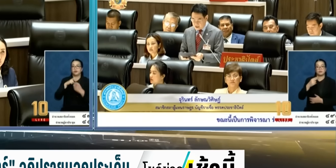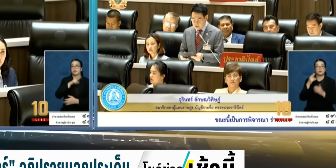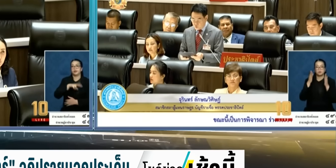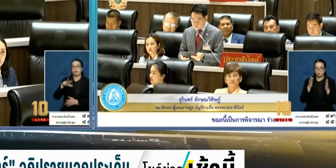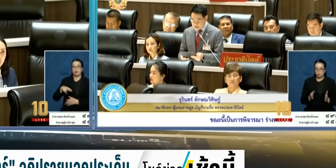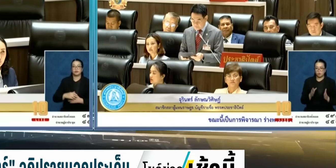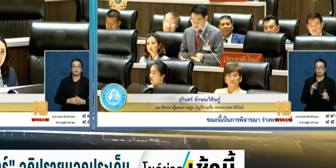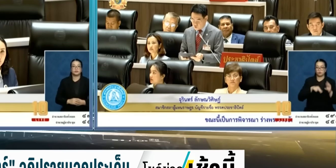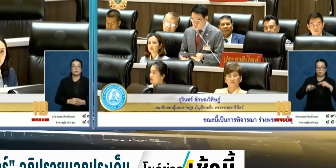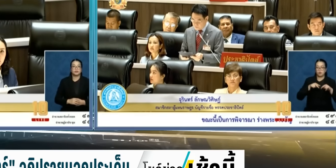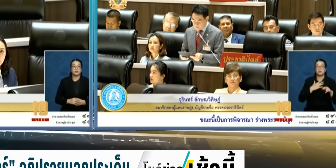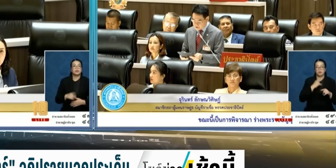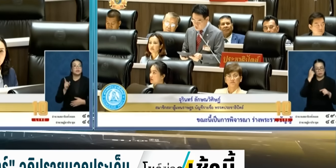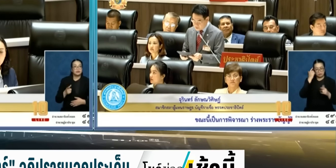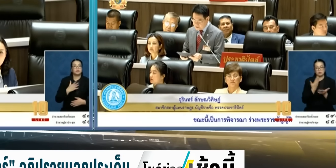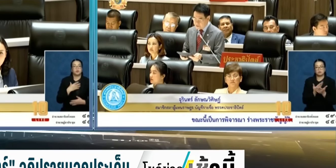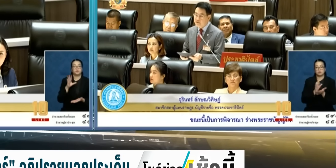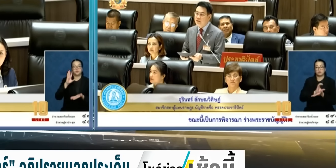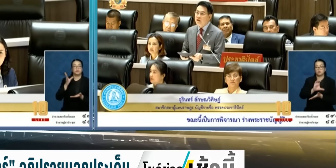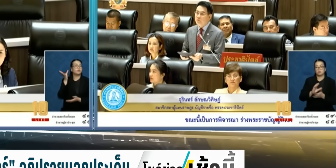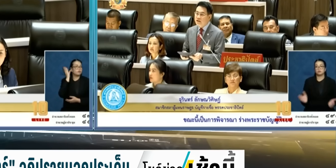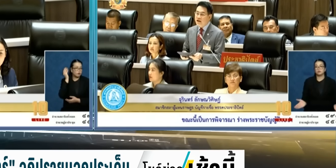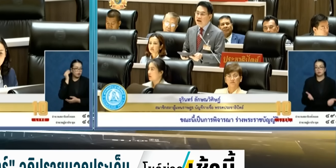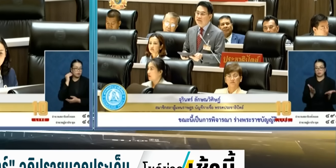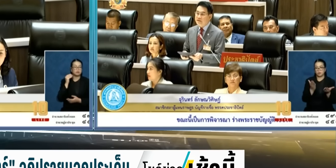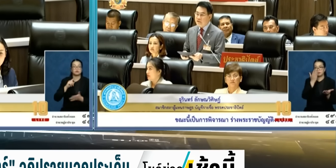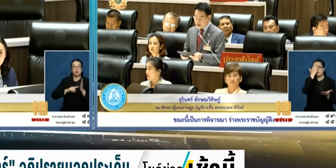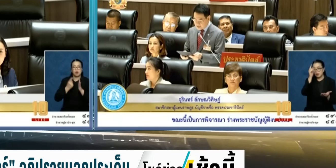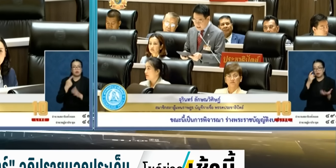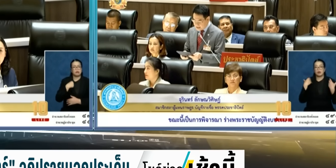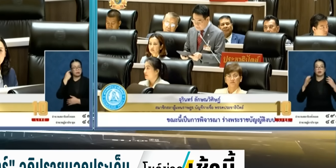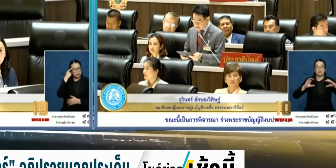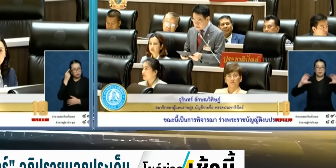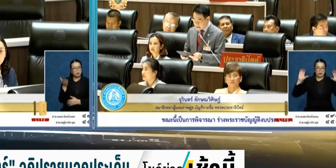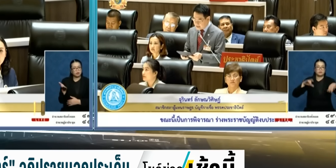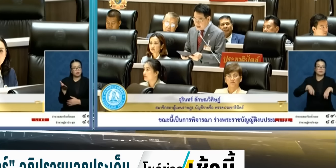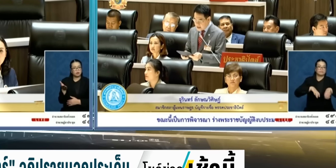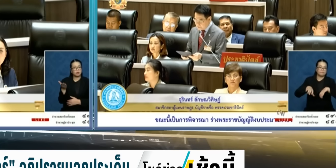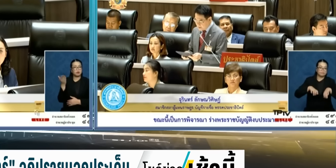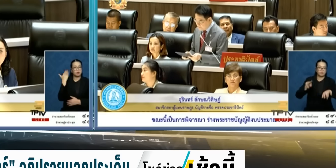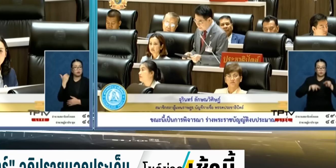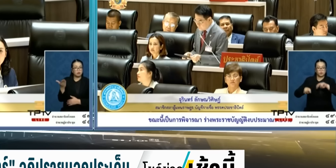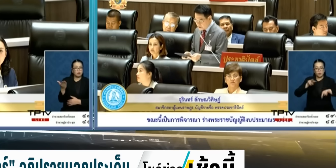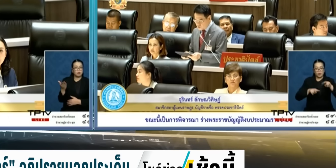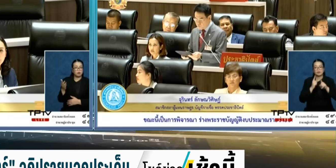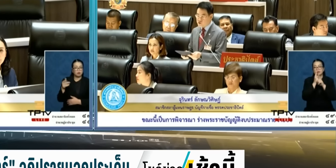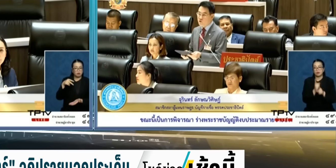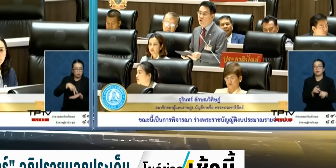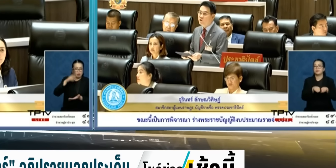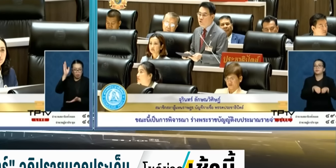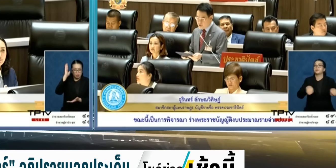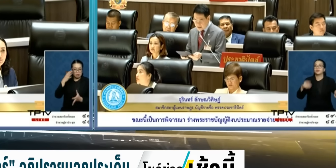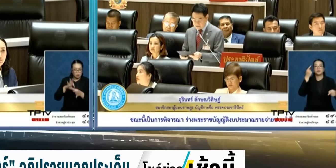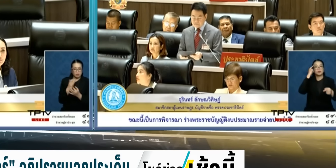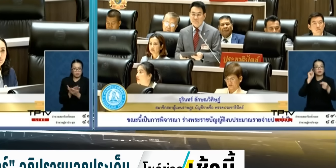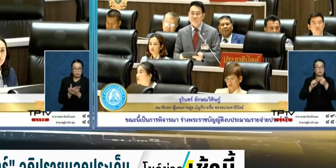โดยตลอดแถมยังเป็นเรื่องนอกประเด็นสไตล์เก่าๆเดิมๆซึ่งส่วนตัวก็ไม่เห็นด้วยแล้วก็รู้ฟังออกว่ากำลังพูดถึงคุณ